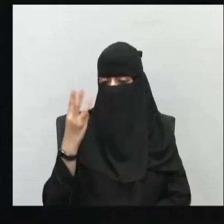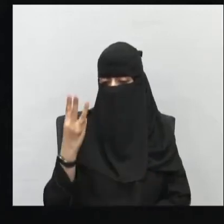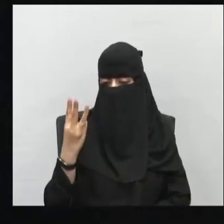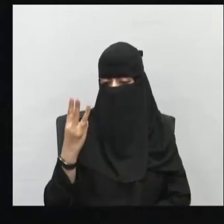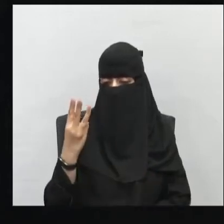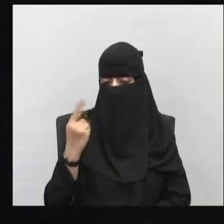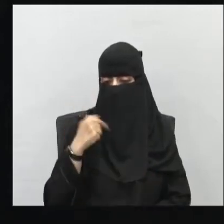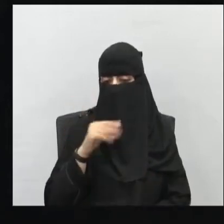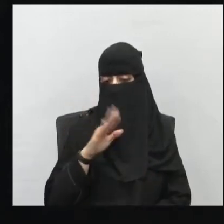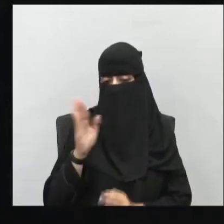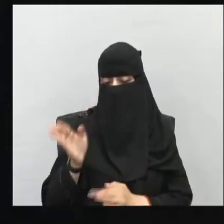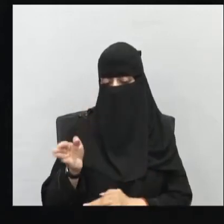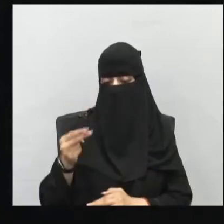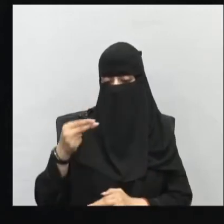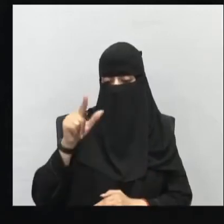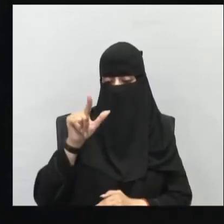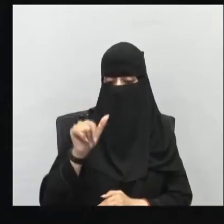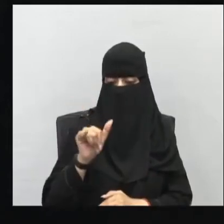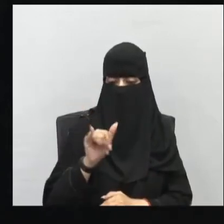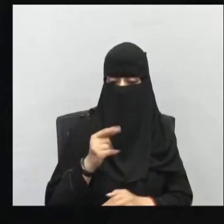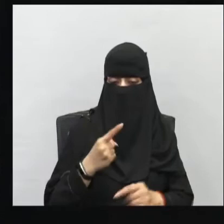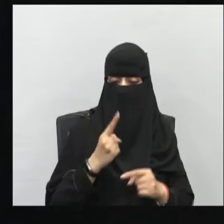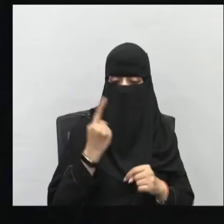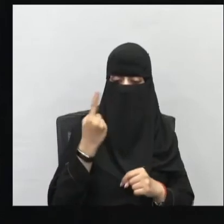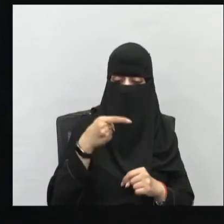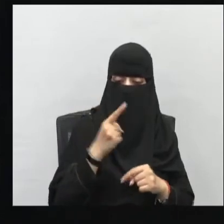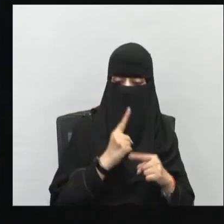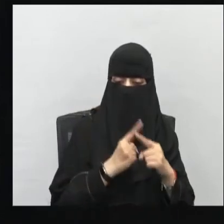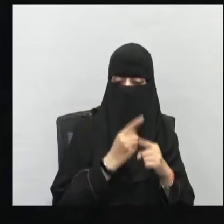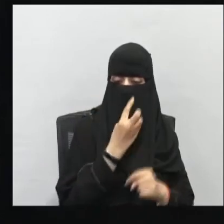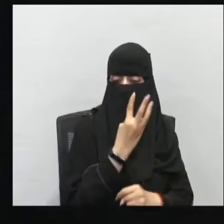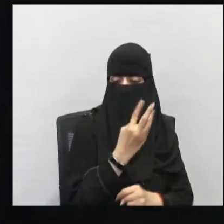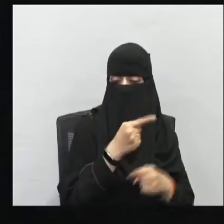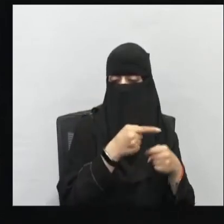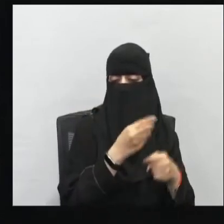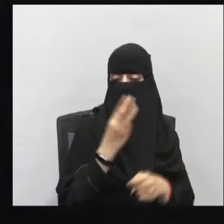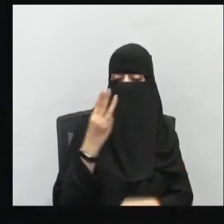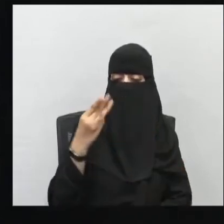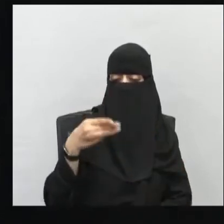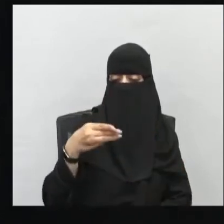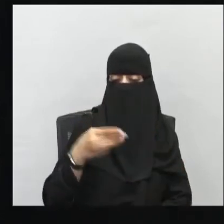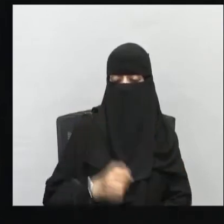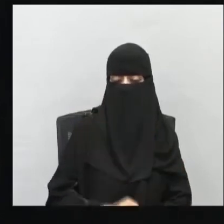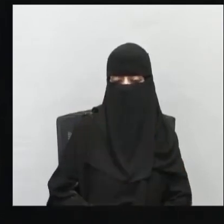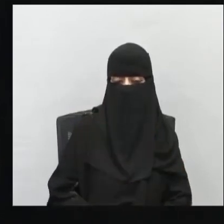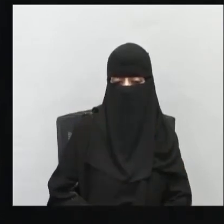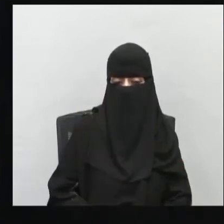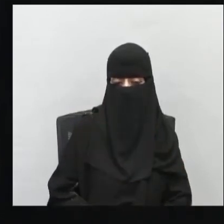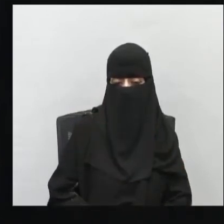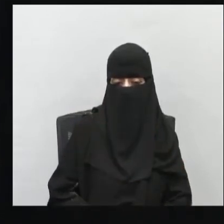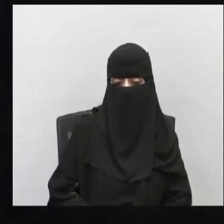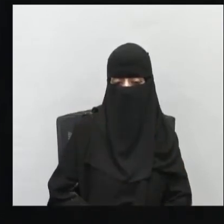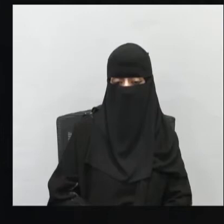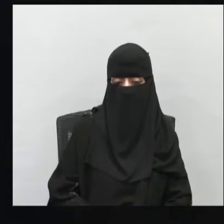فئة العشرة. إذن 10 ضرب 3، أحسنتم، يساوي ماذا؟ إذن علي 10 ضرب